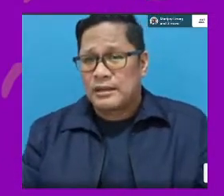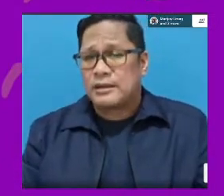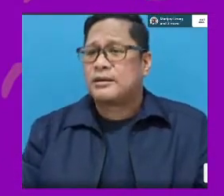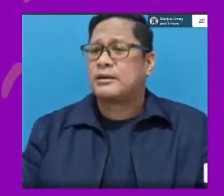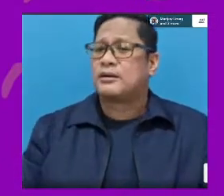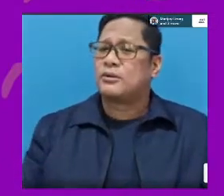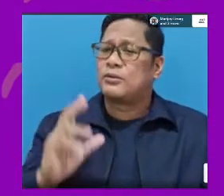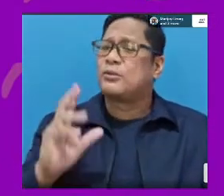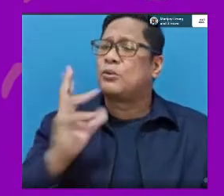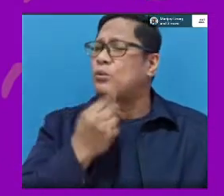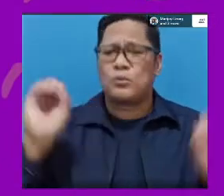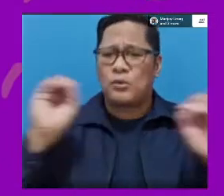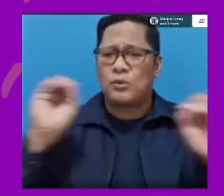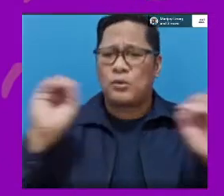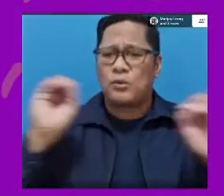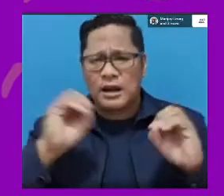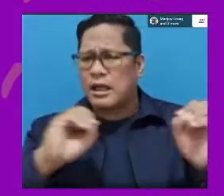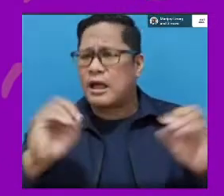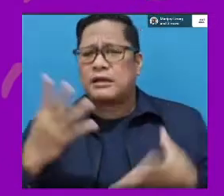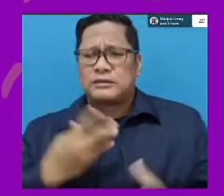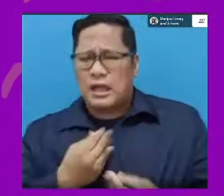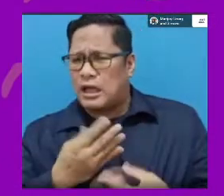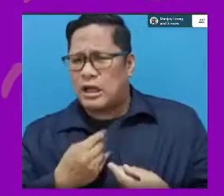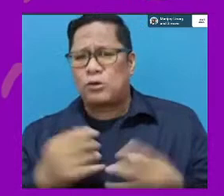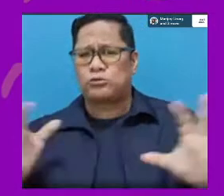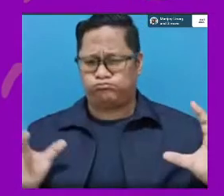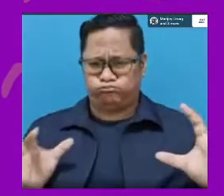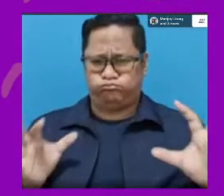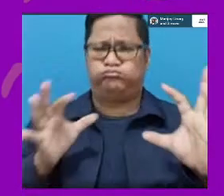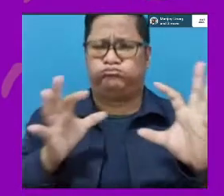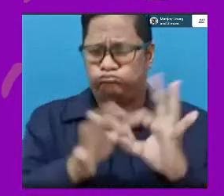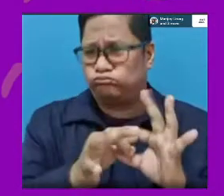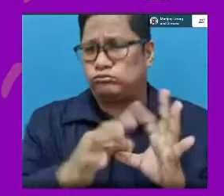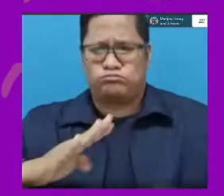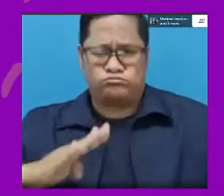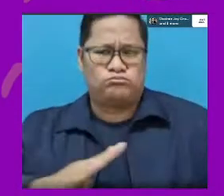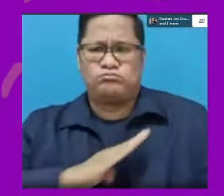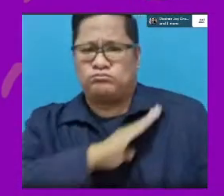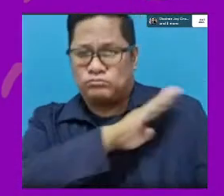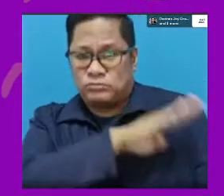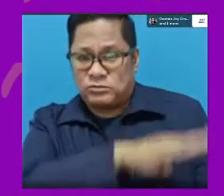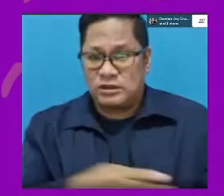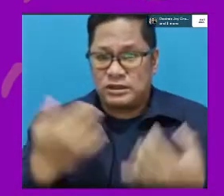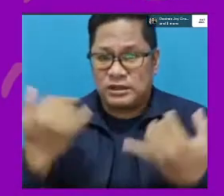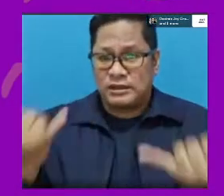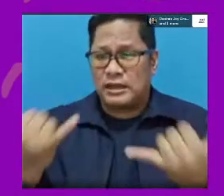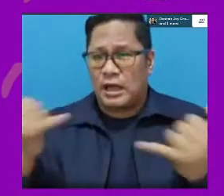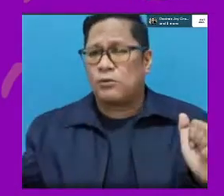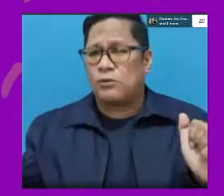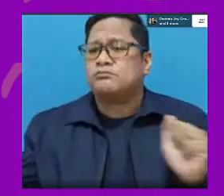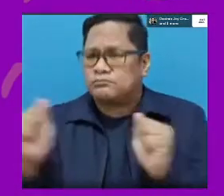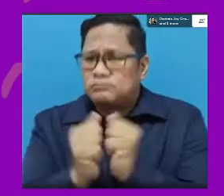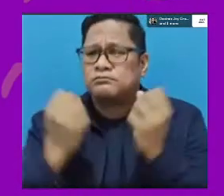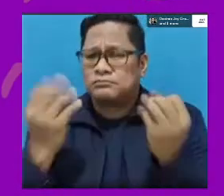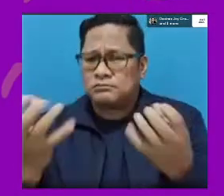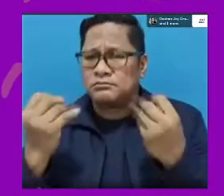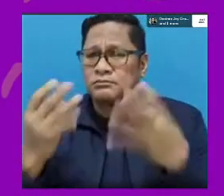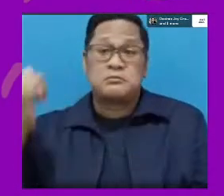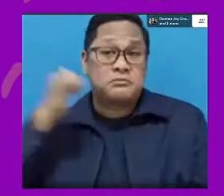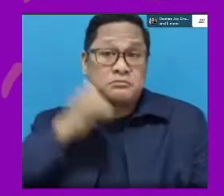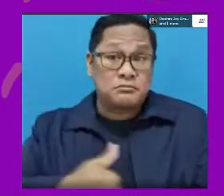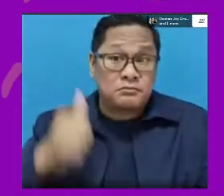natakot makibaka at ngayon marami ang kasama? Mga babae,